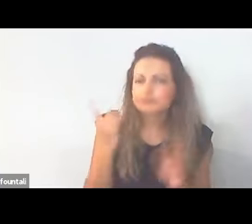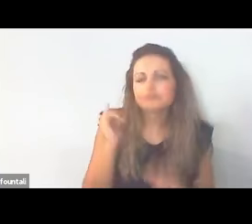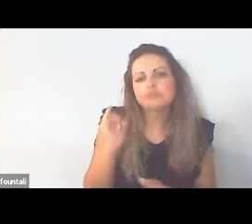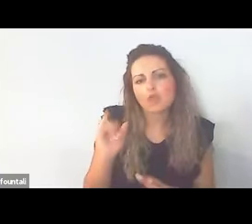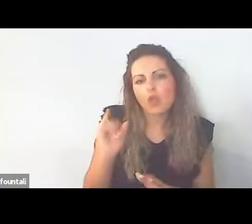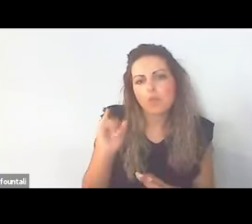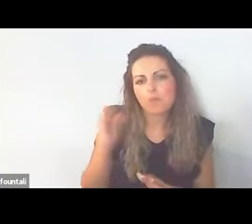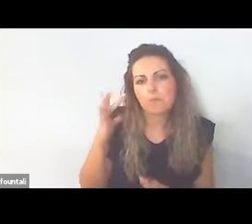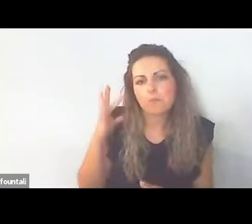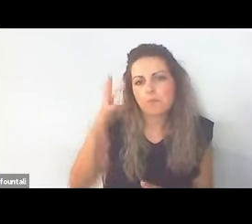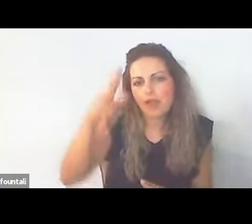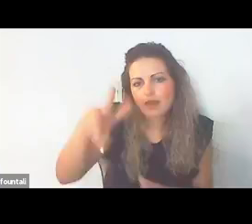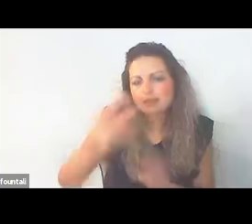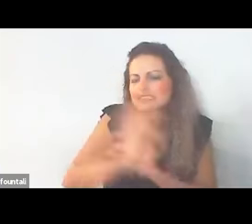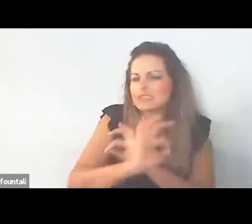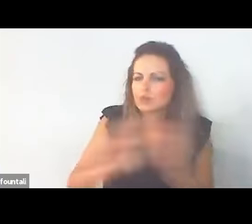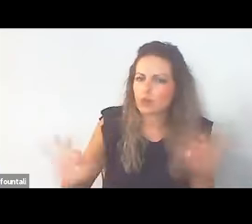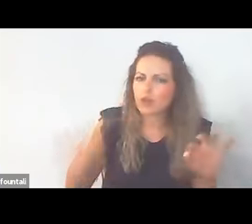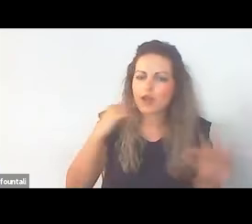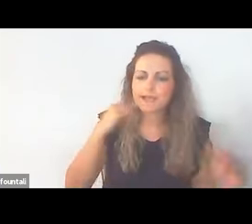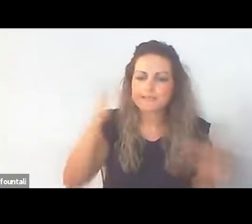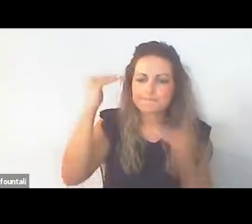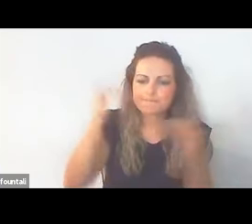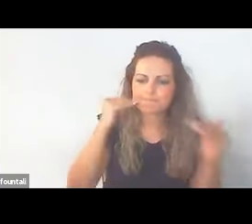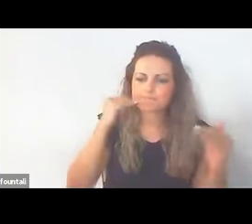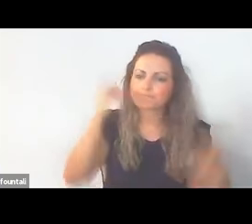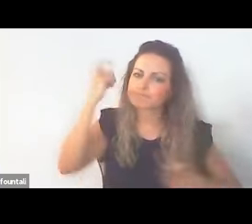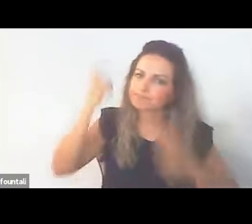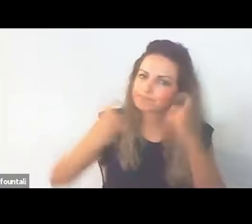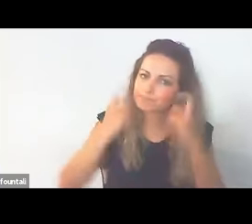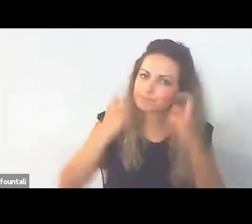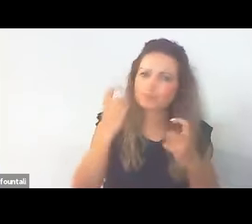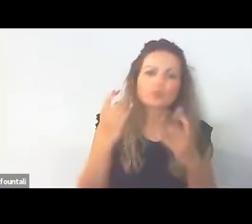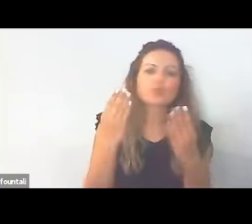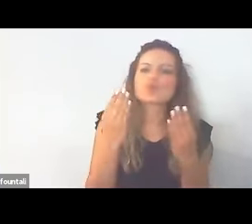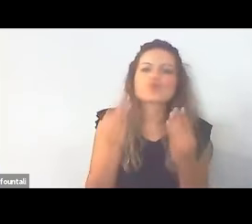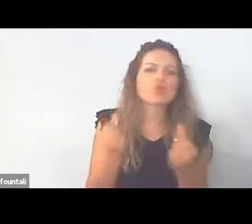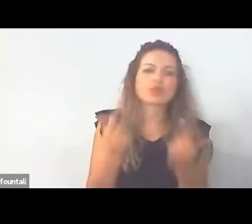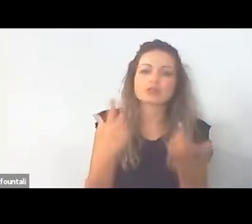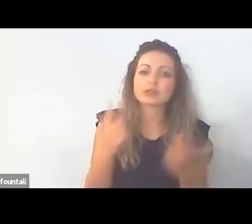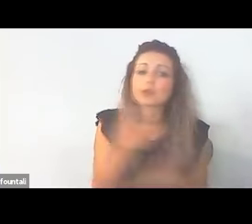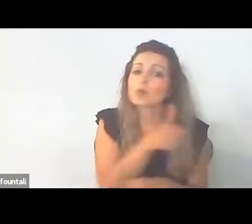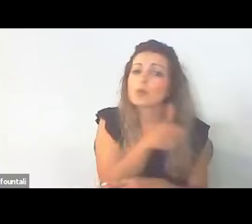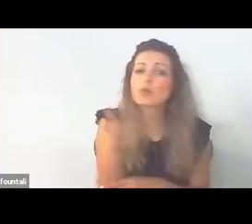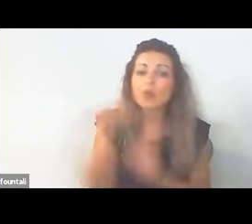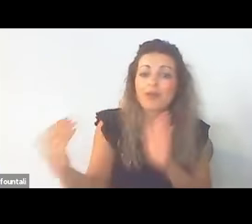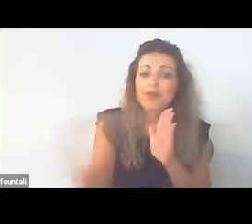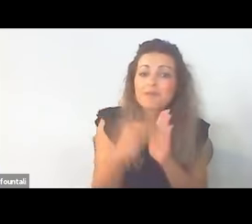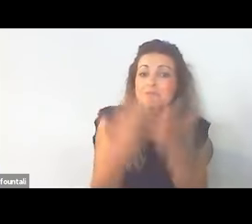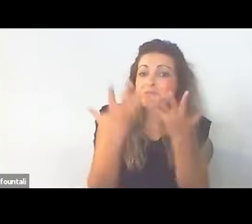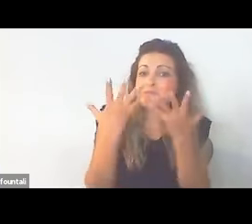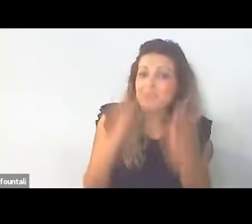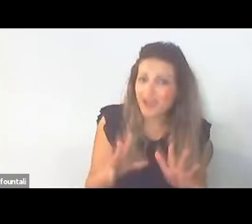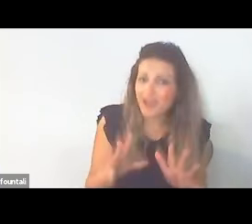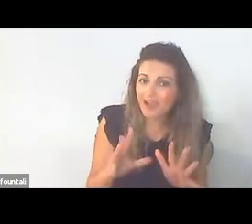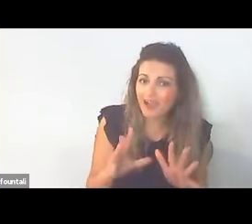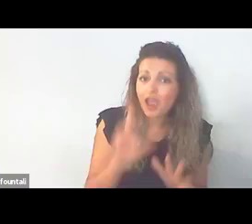θα μας προβληματίζει και στο μέλλον το πώς θα μπορούμε όχι μόνο να κατοχυρώσουμε μια τέτοια νίκη, αλλά να την